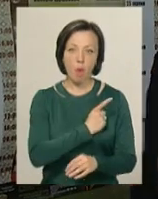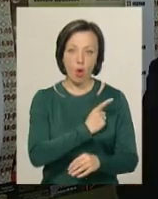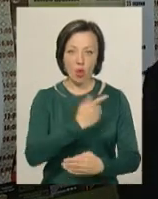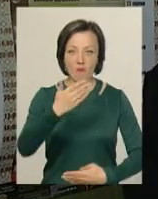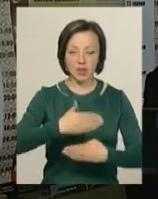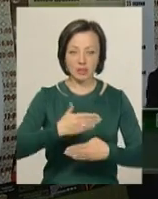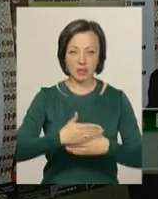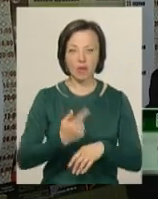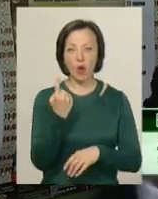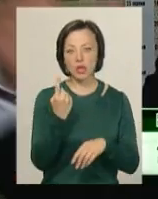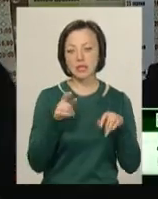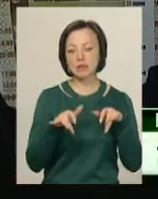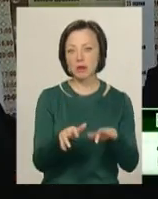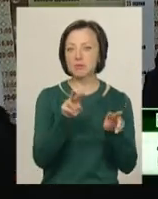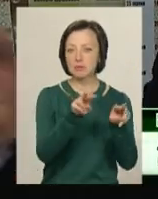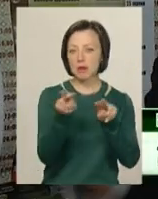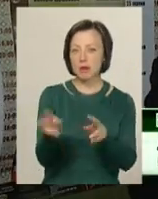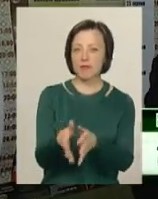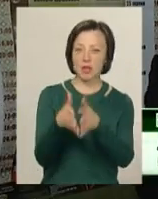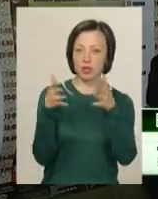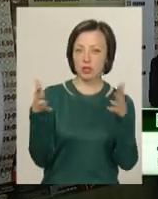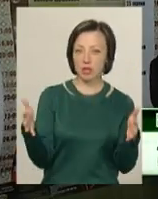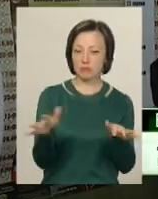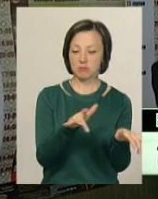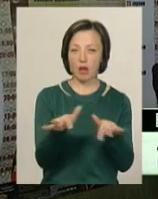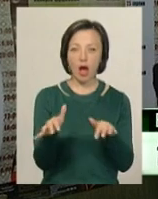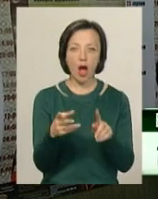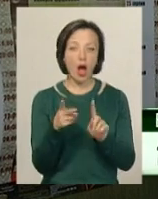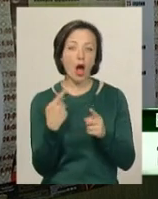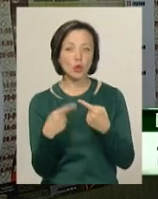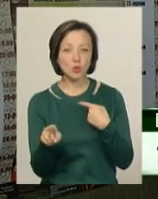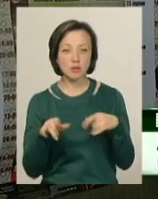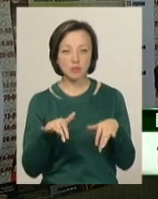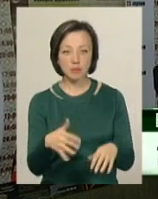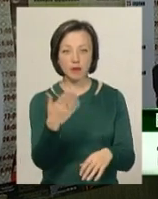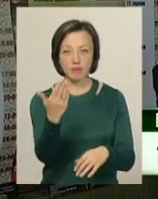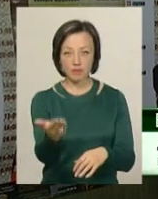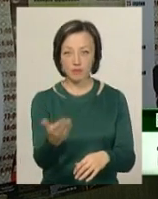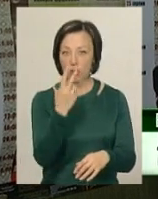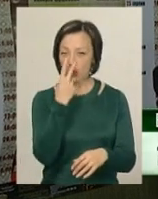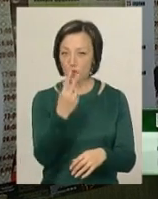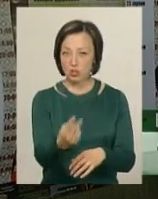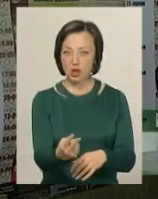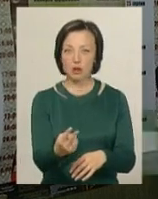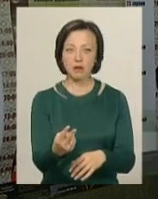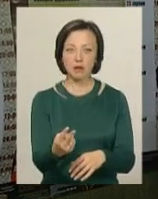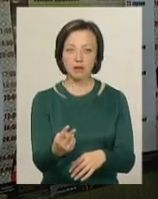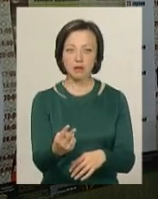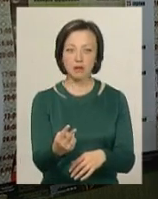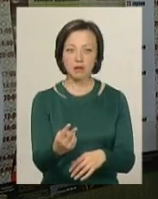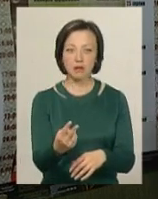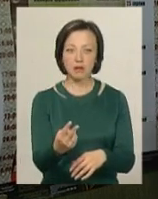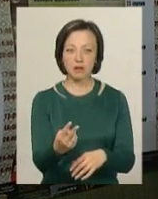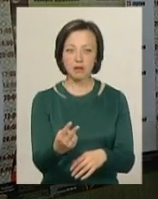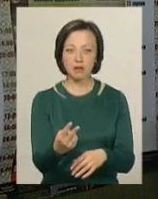Одна справа, коли ти спостерігаєш, знаєте, величезну картину, а друга справа, коли отак от на твоїх очах, на долонях б'ється